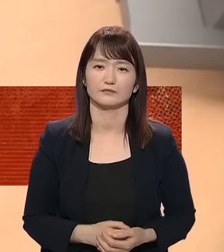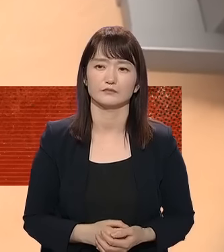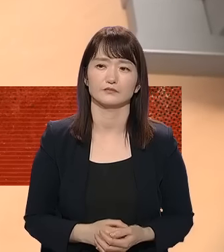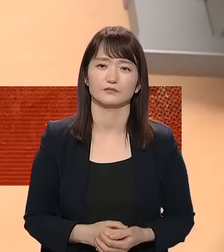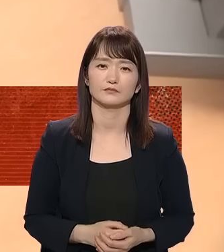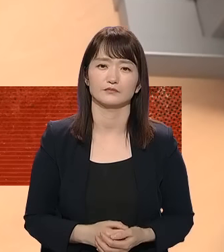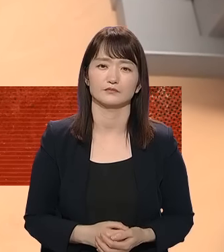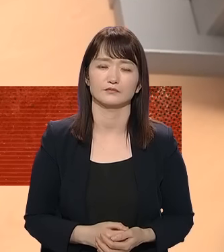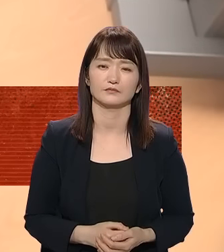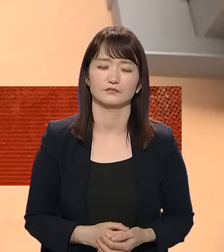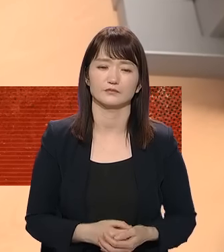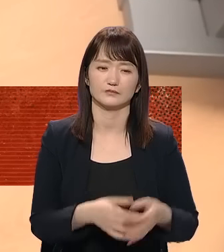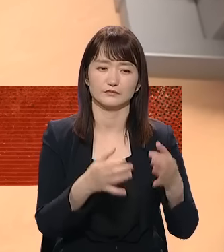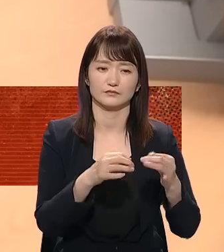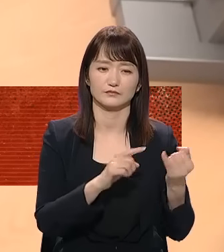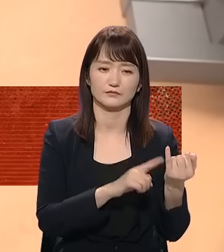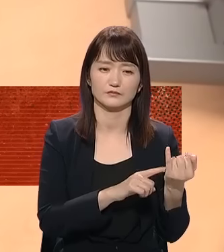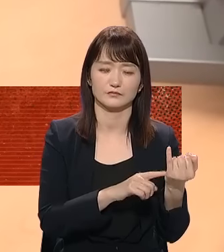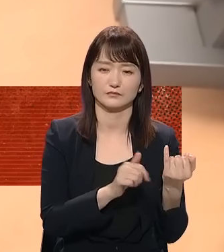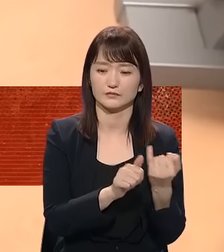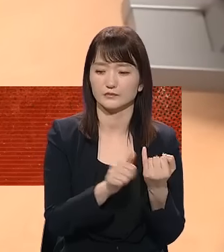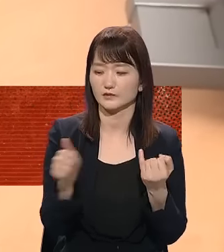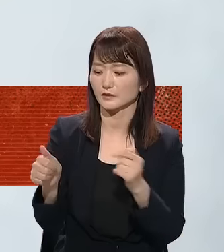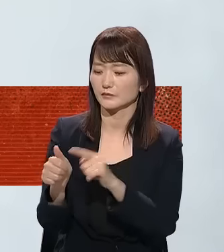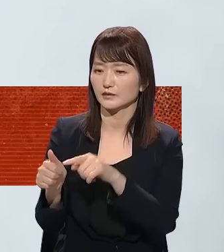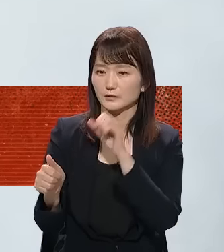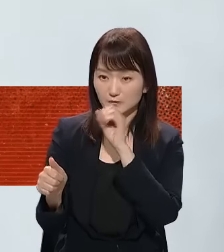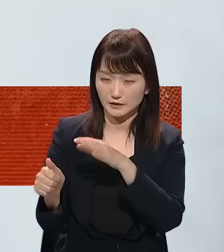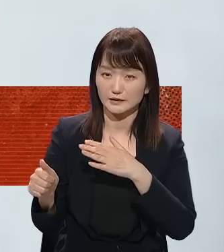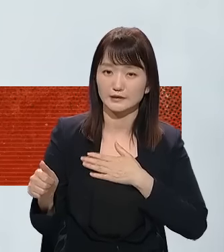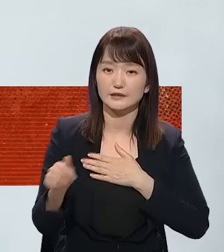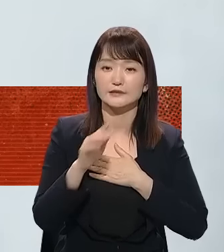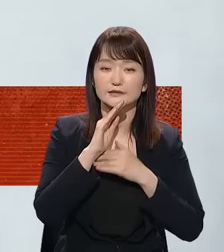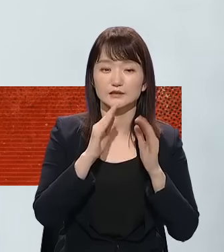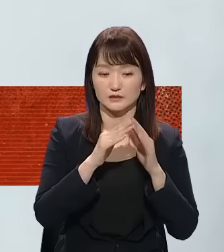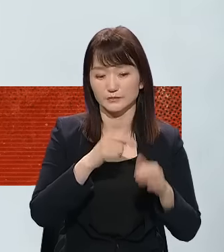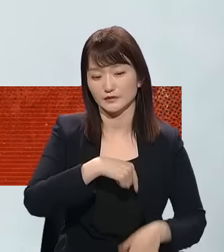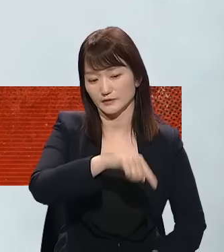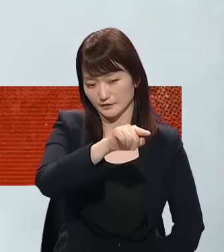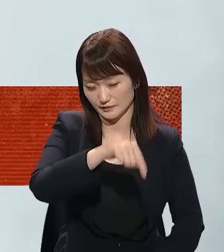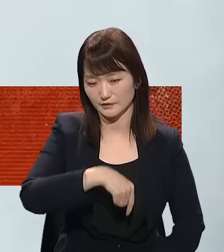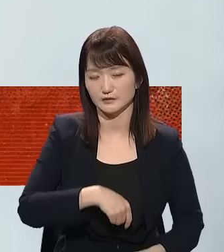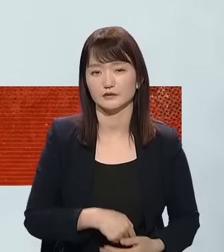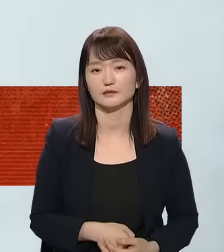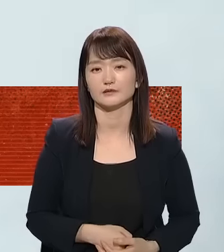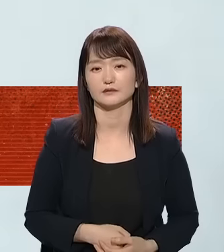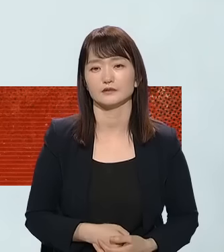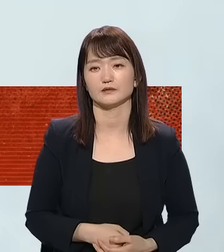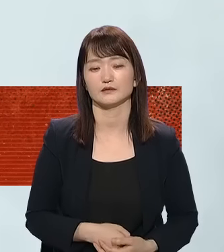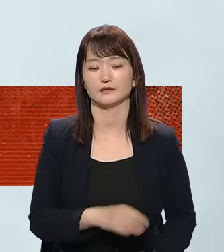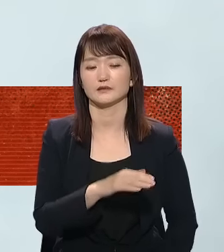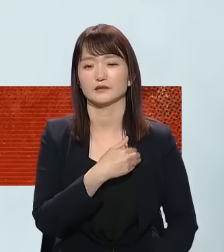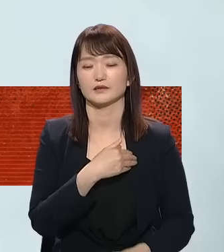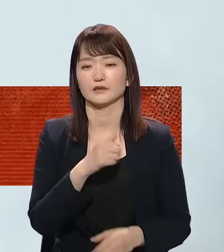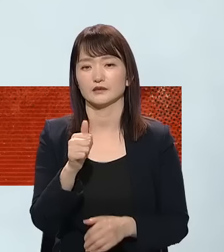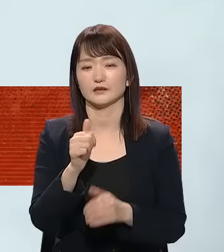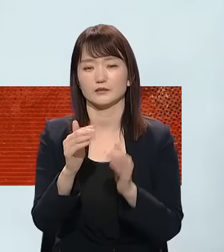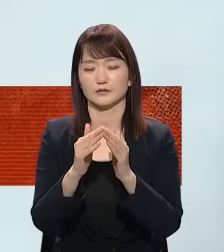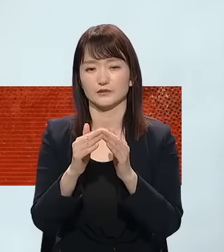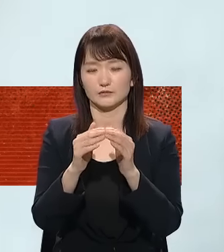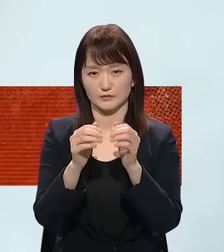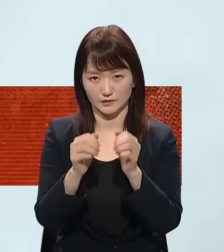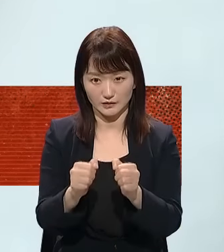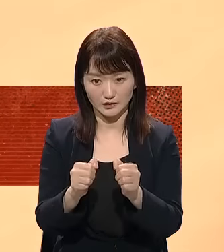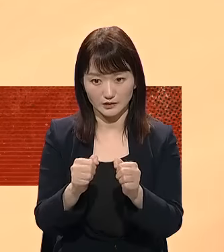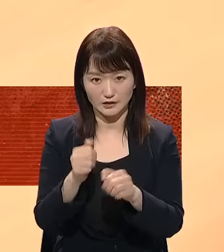경우는이 남편에게 나 좀 친정이 좀 다녀오겠다라고 얘기를 하고 남에 있도 했 나중에